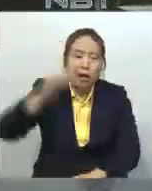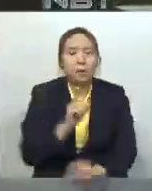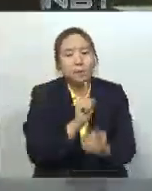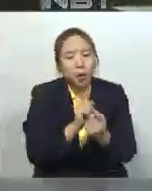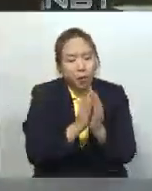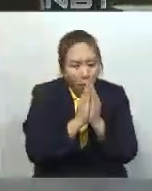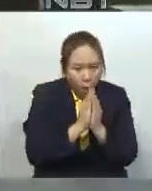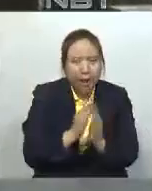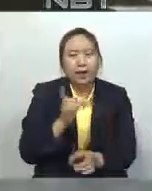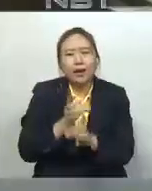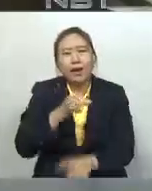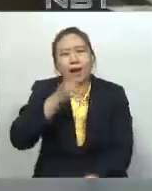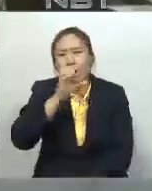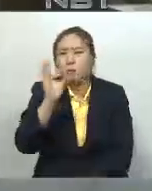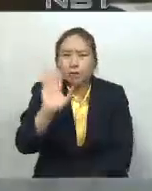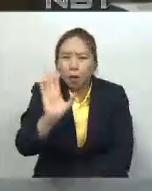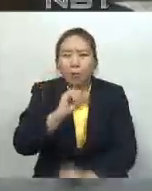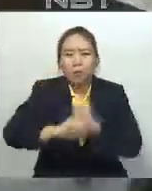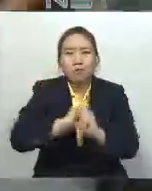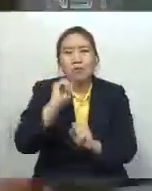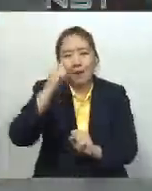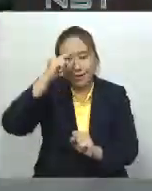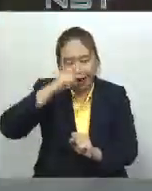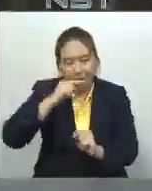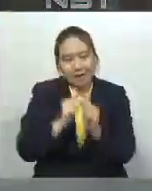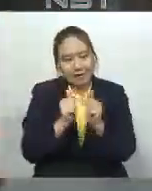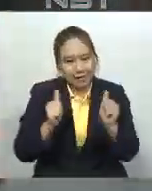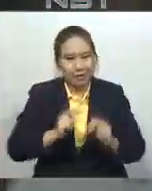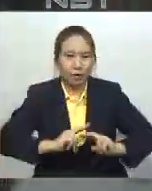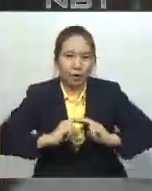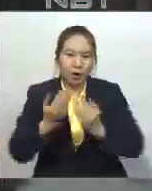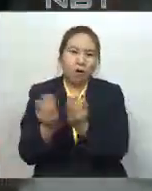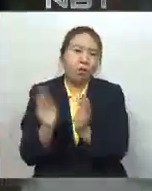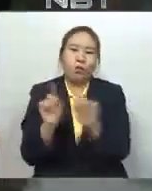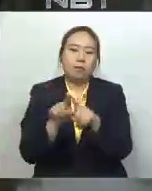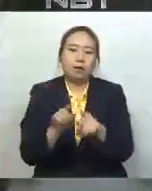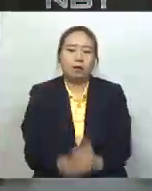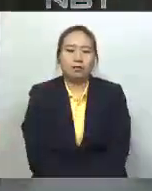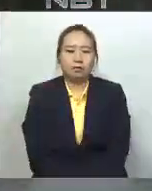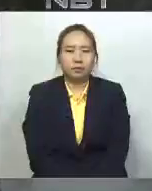เครื่องดื่มแอลกอฮอล์เป็นปีใหม่ไทยที่ดีทั้งกับตัวเองและกับครอบครัวด้วย